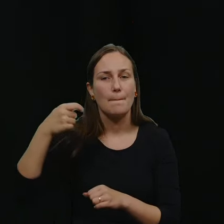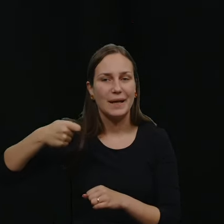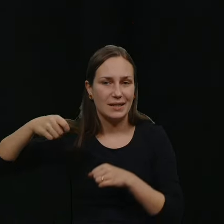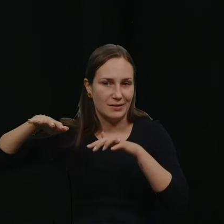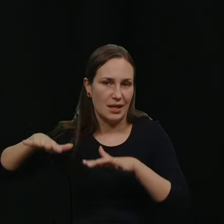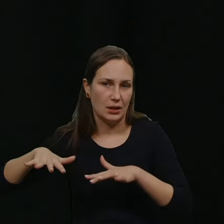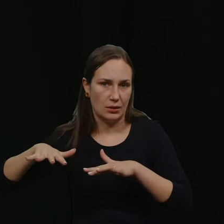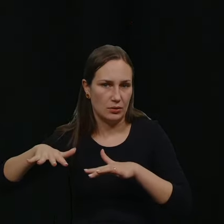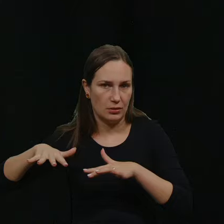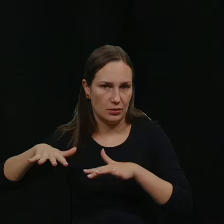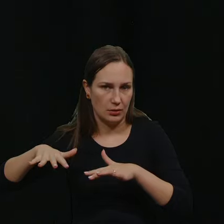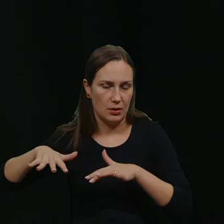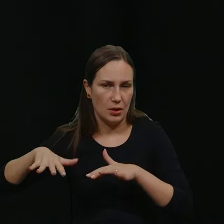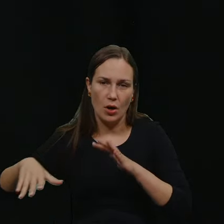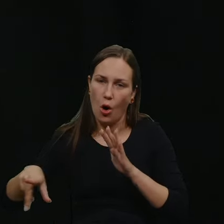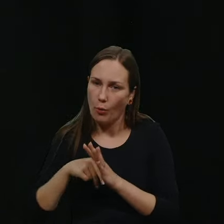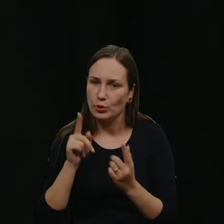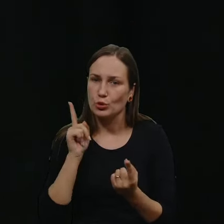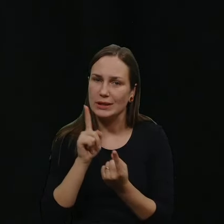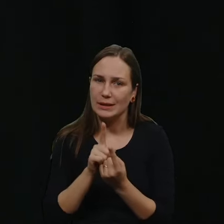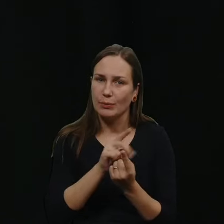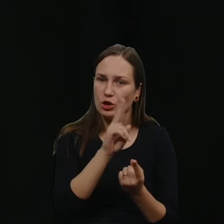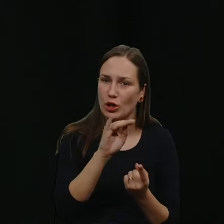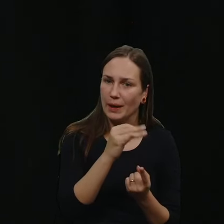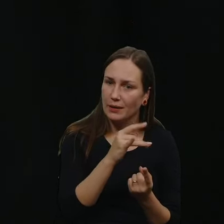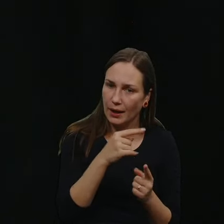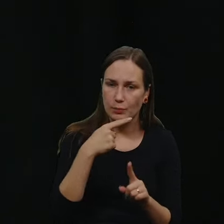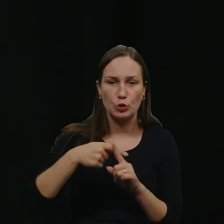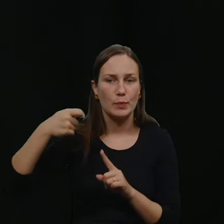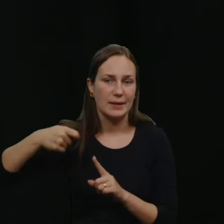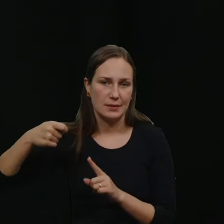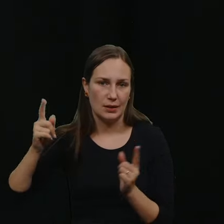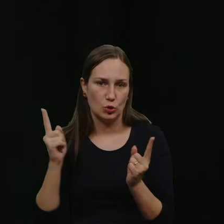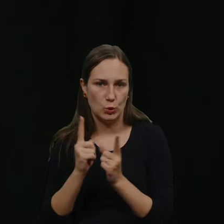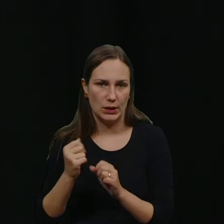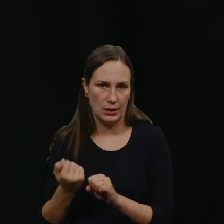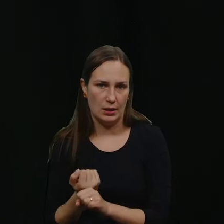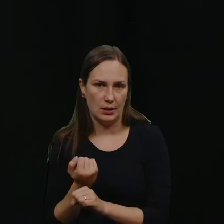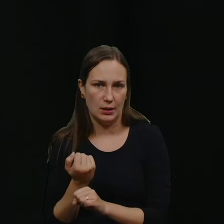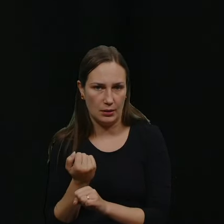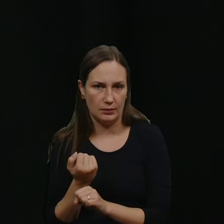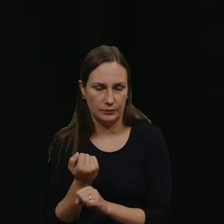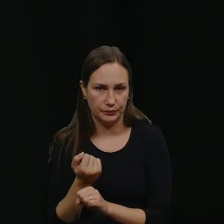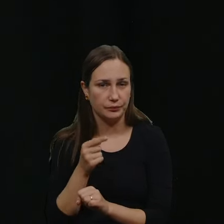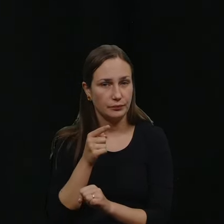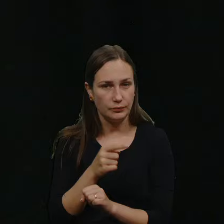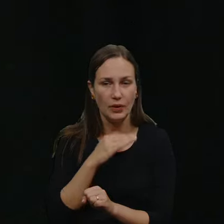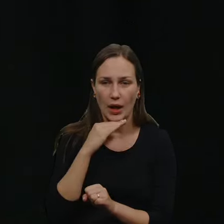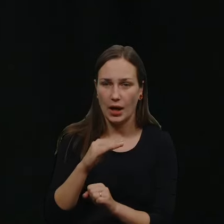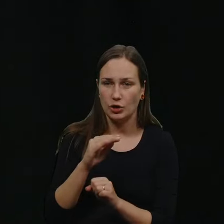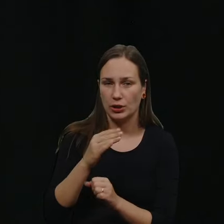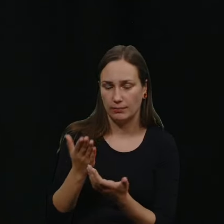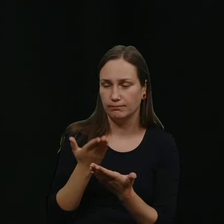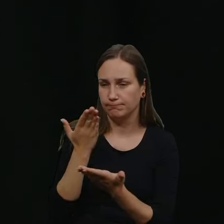prezidentūroje. Aš manau, kad turėtų būti susitikimas tarp jo ir prezidento. Ir jisai turėtų, reiškia, aiškiai ateiti su tam